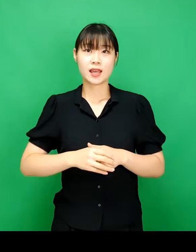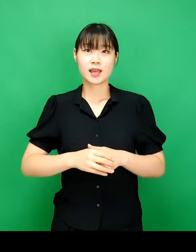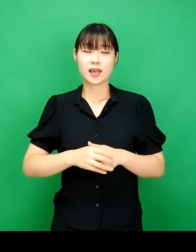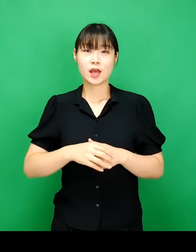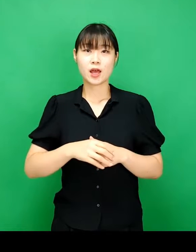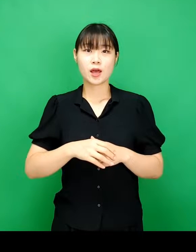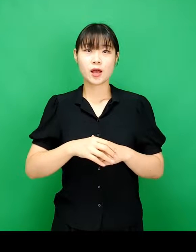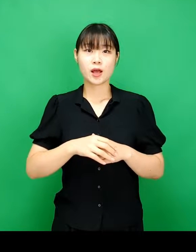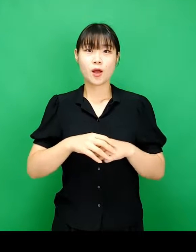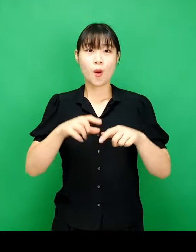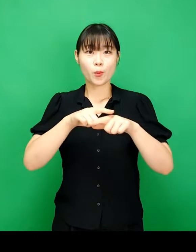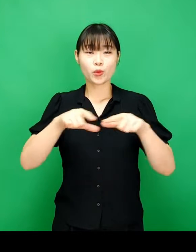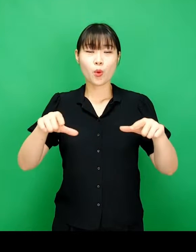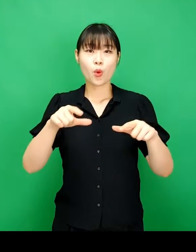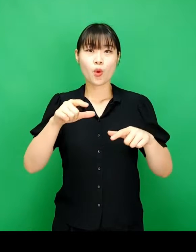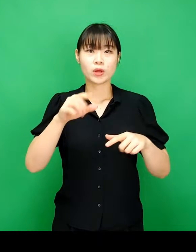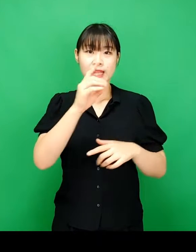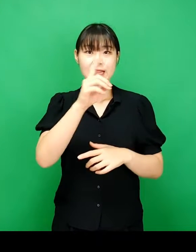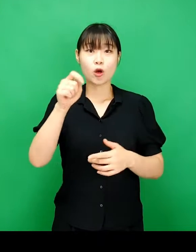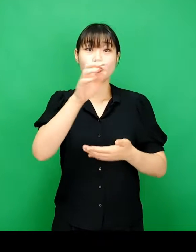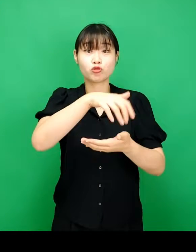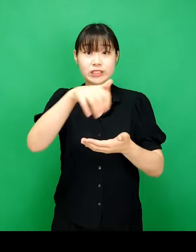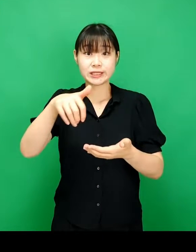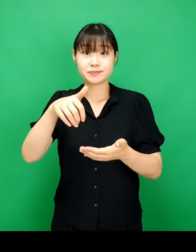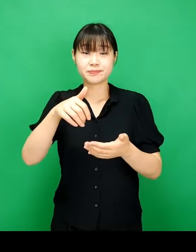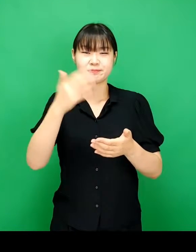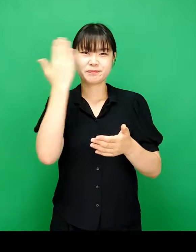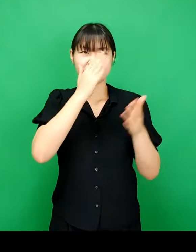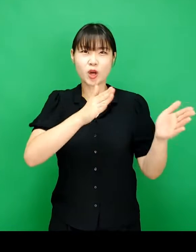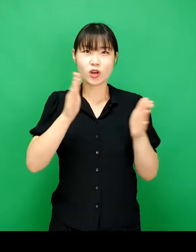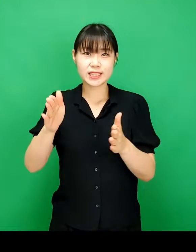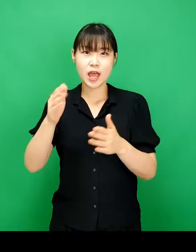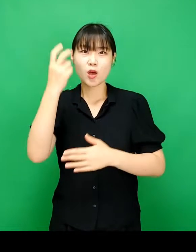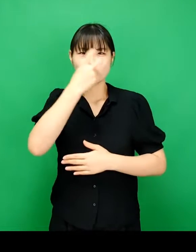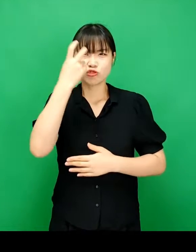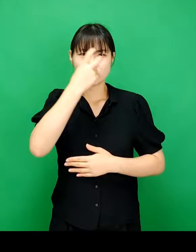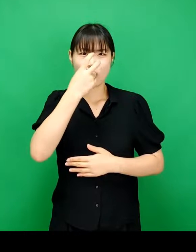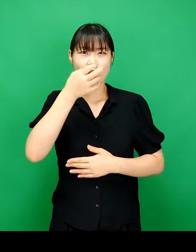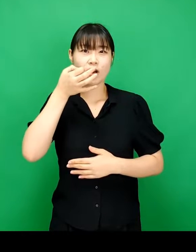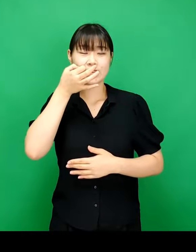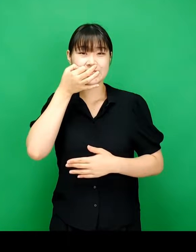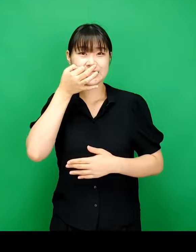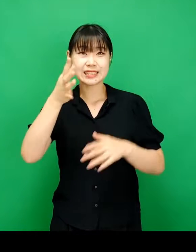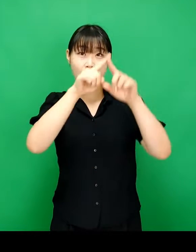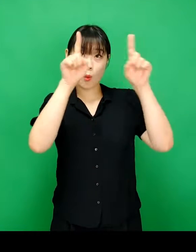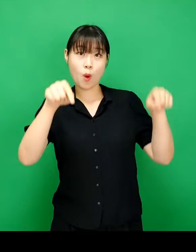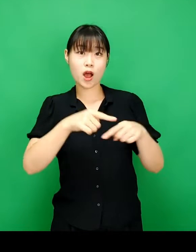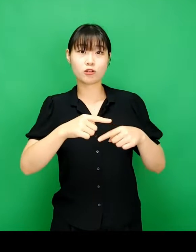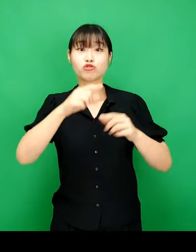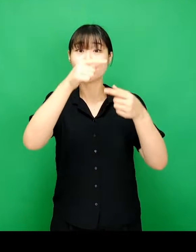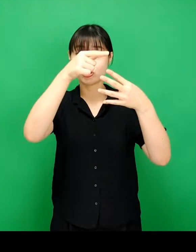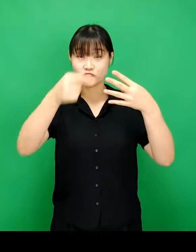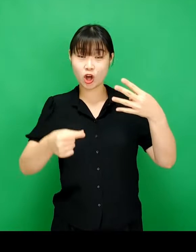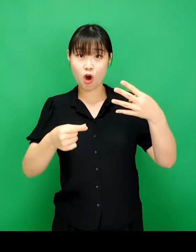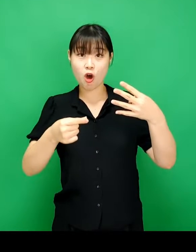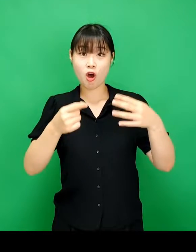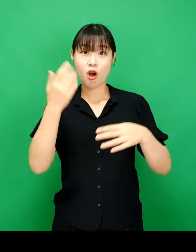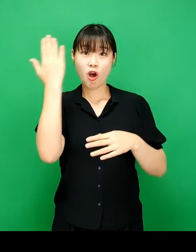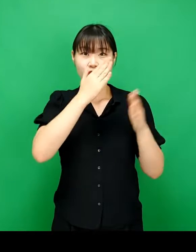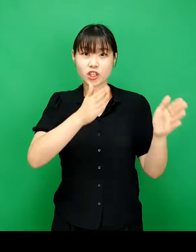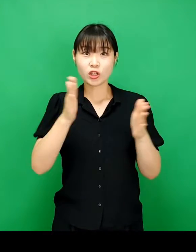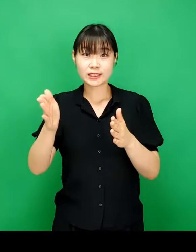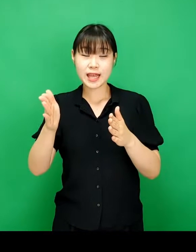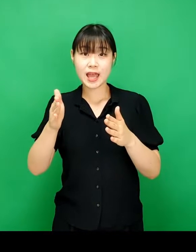저널리즘 프로젝트는 보통 데이터 수집, 정제, 분석, 시각화 등의 순서로 진행됩니다. 데이터